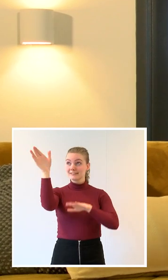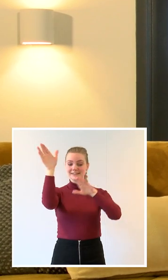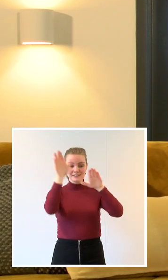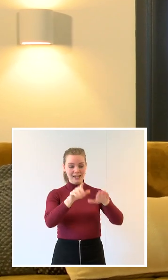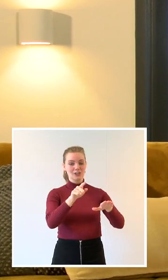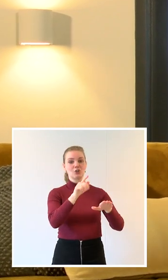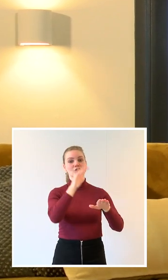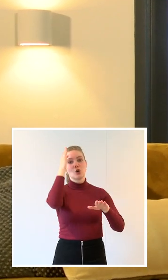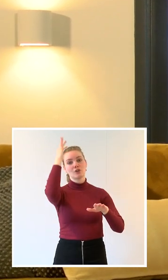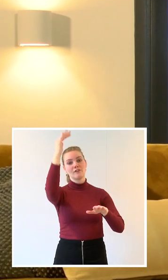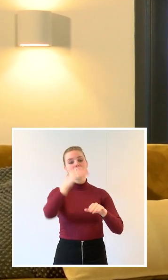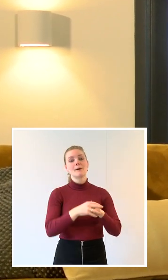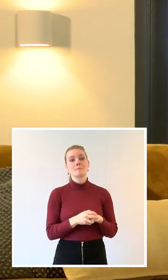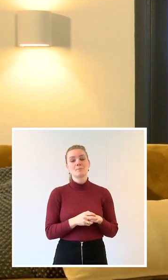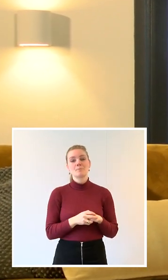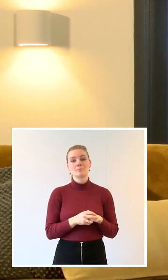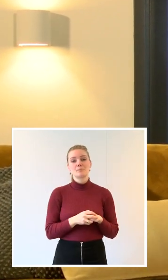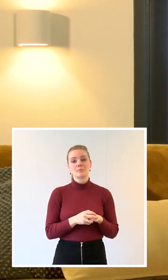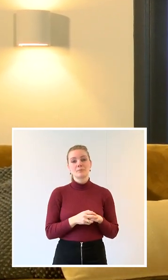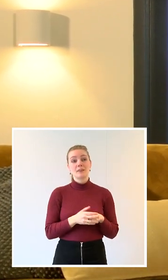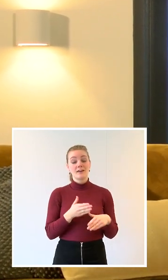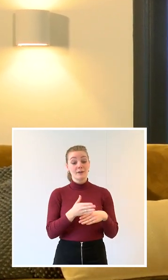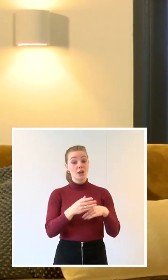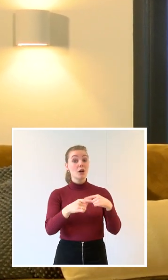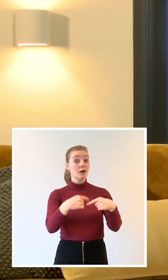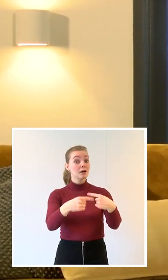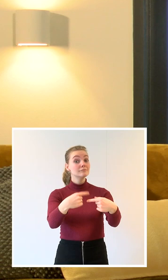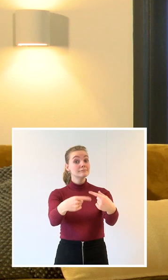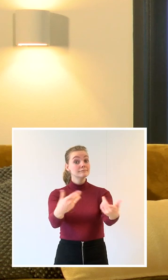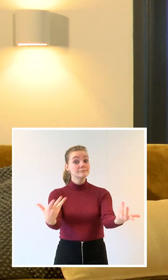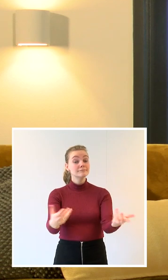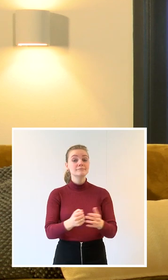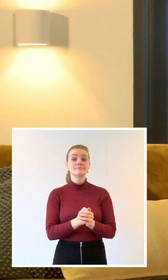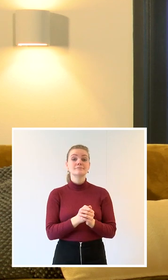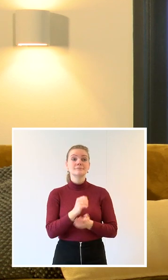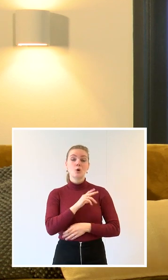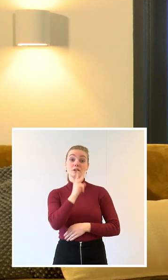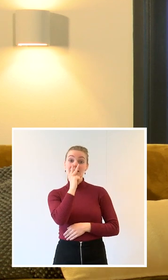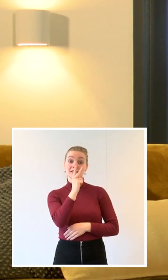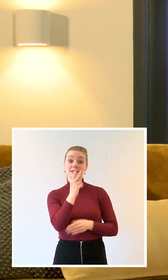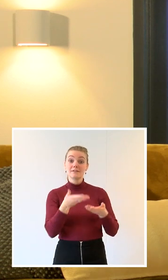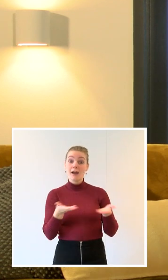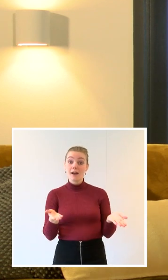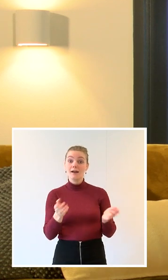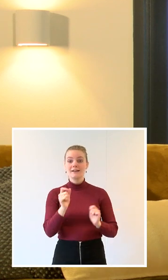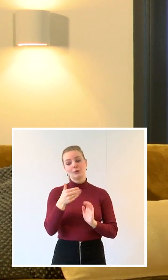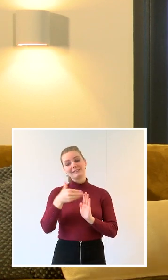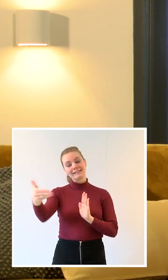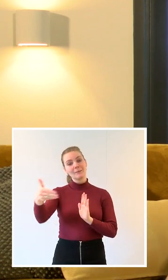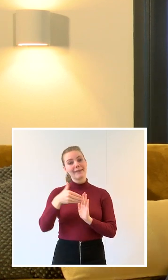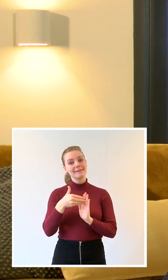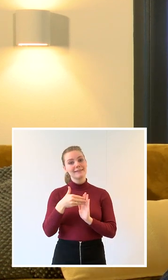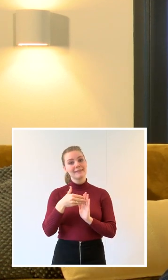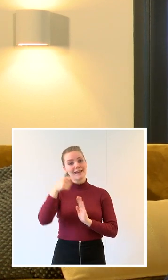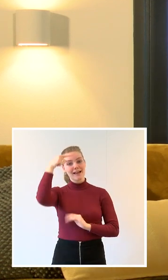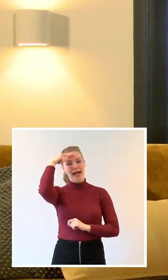En dat is nog veel verder gegaan. En dat hebben we gezien in het gedeelte uit het Nieuwe Testament, Galaten, wat Nanda met ons gelezen